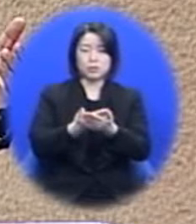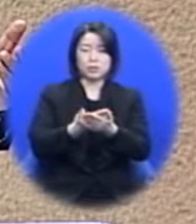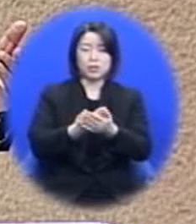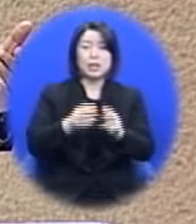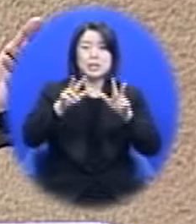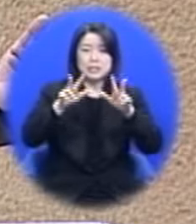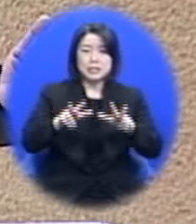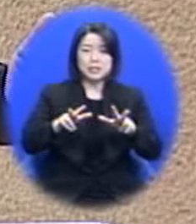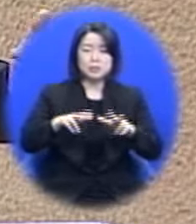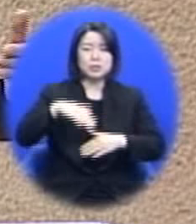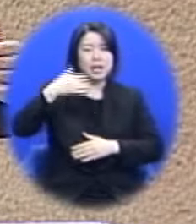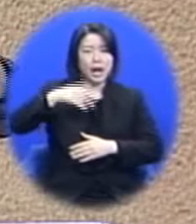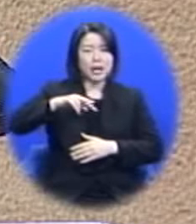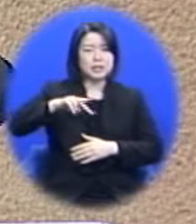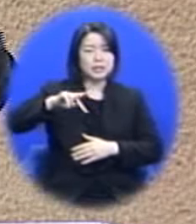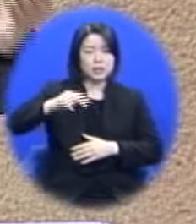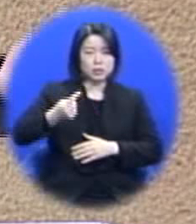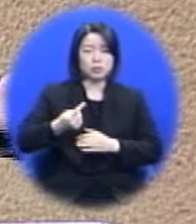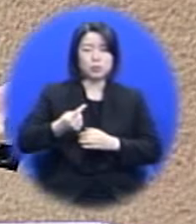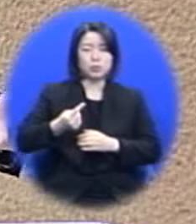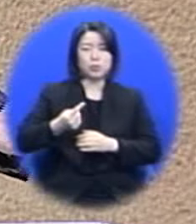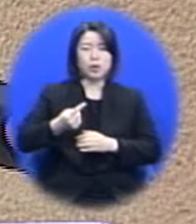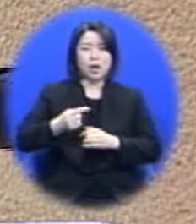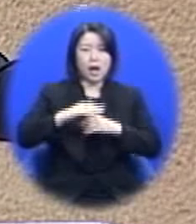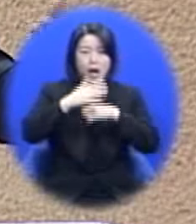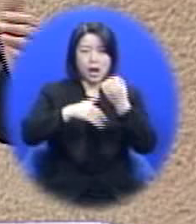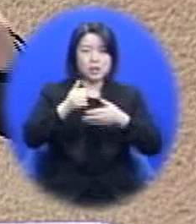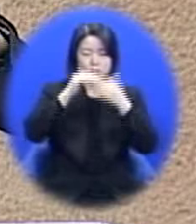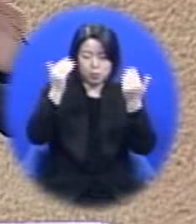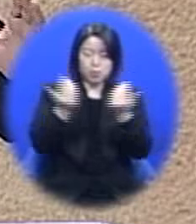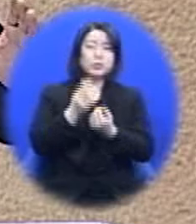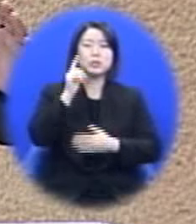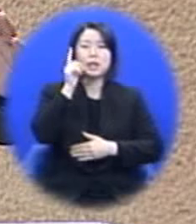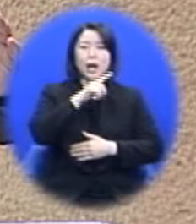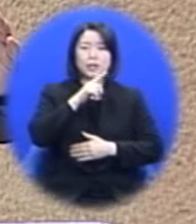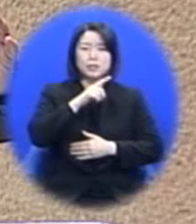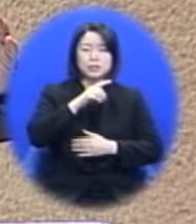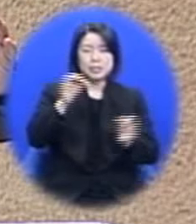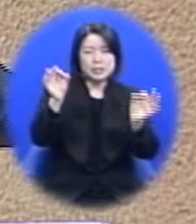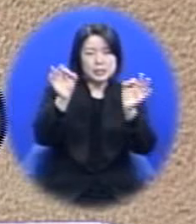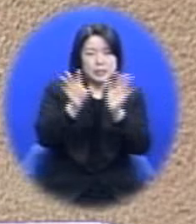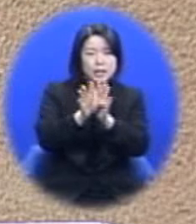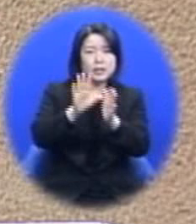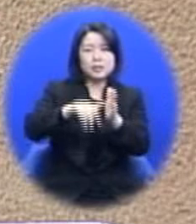지금은 아직까지 하나님이 모든 악을 다 제거하실 수 있는 때가 아닙니다.